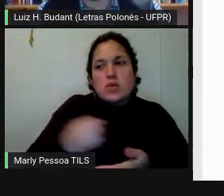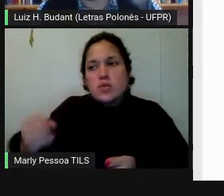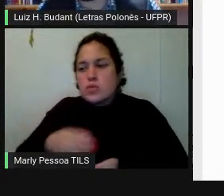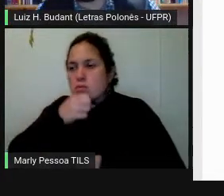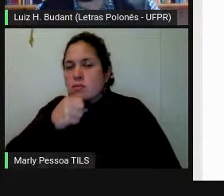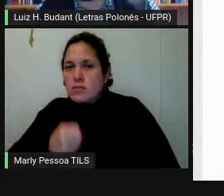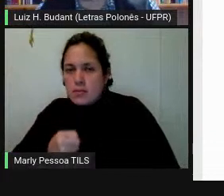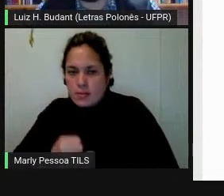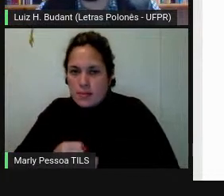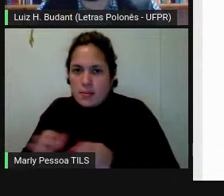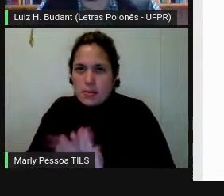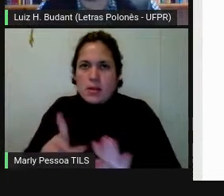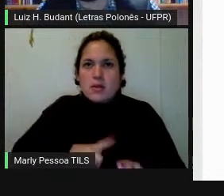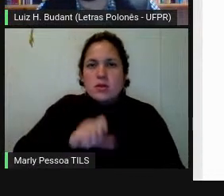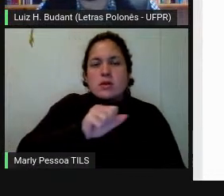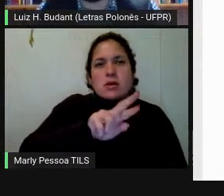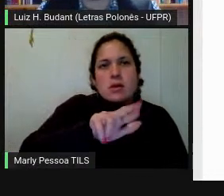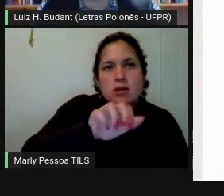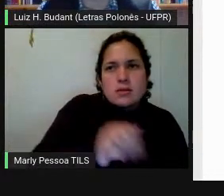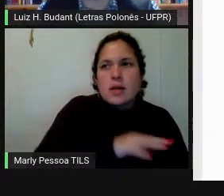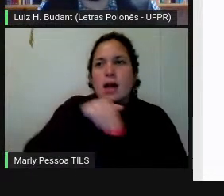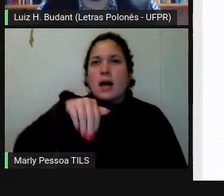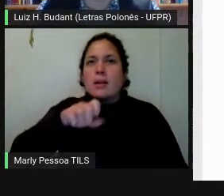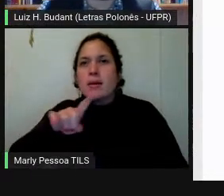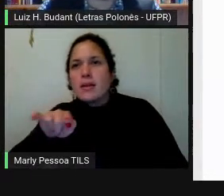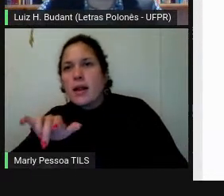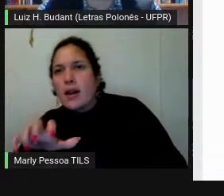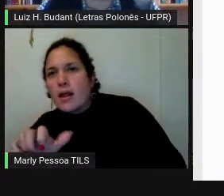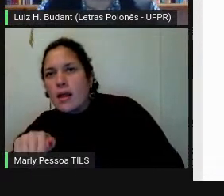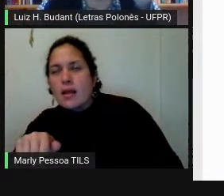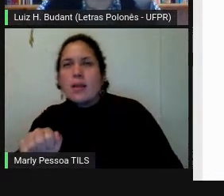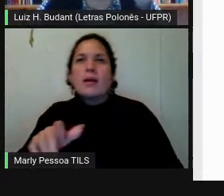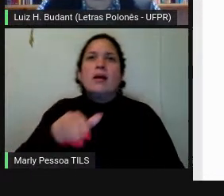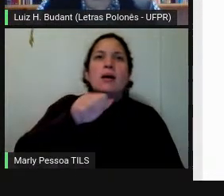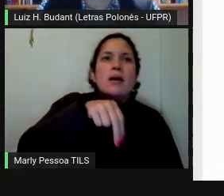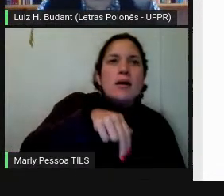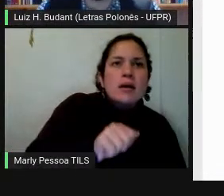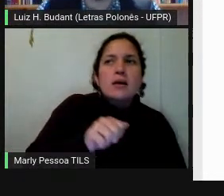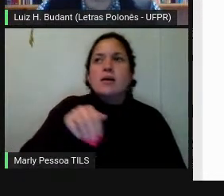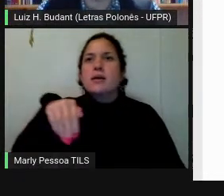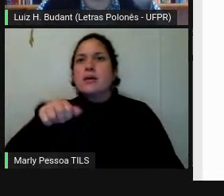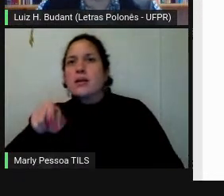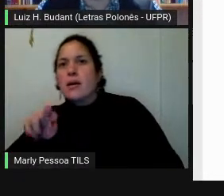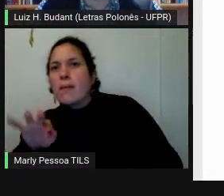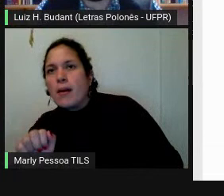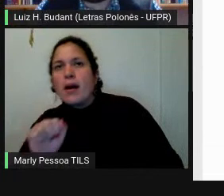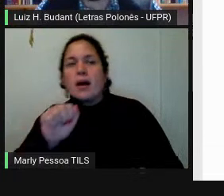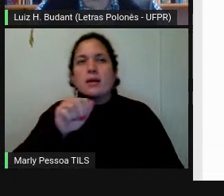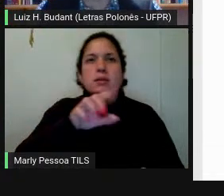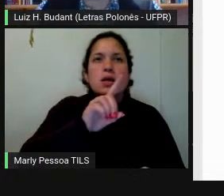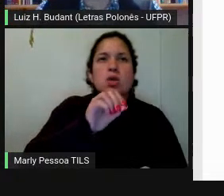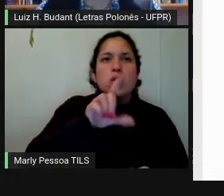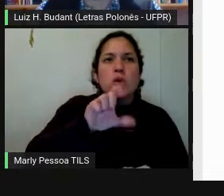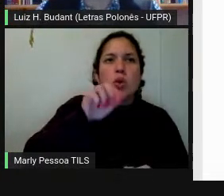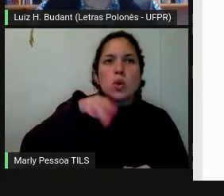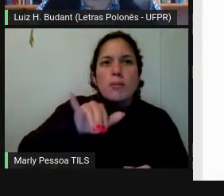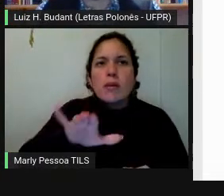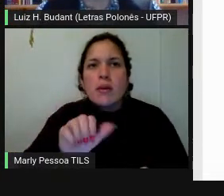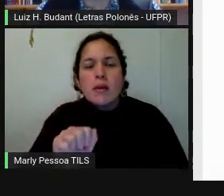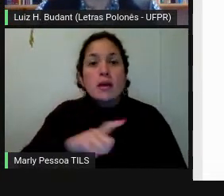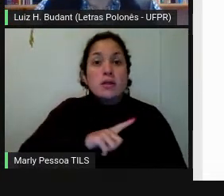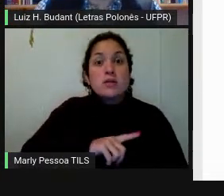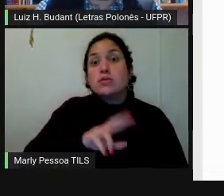Susana, Sara, Elisbeta, Magdalena, Maria, Salomé, Ana, Veronica, Marta. E também havia os